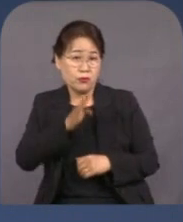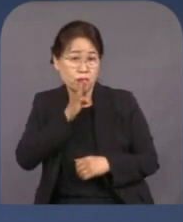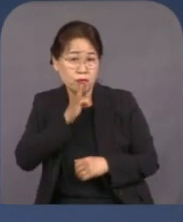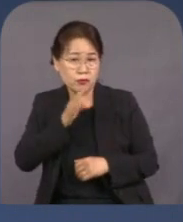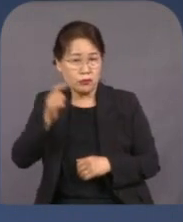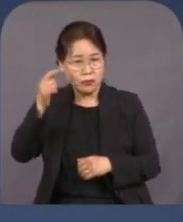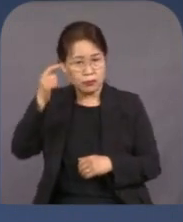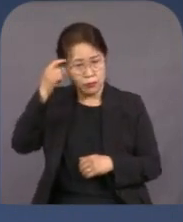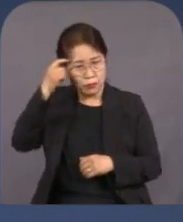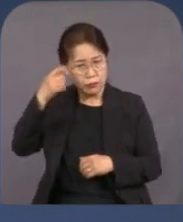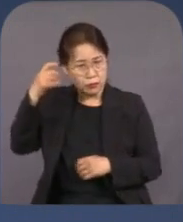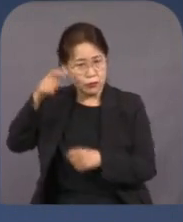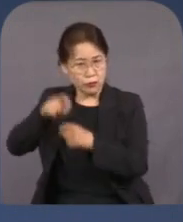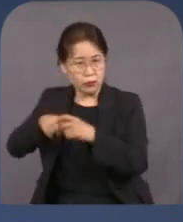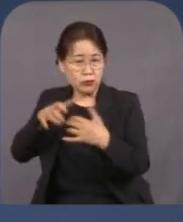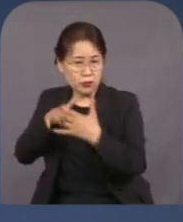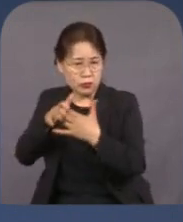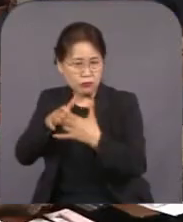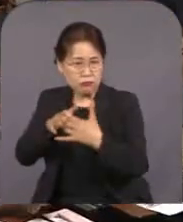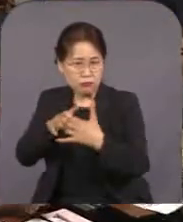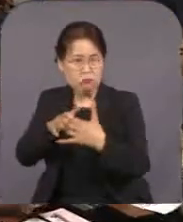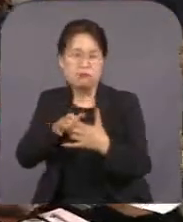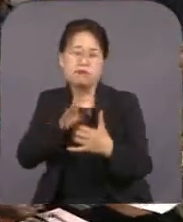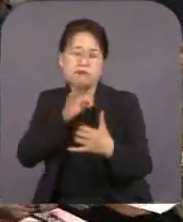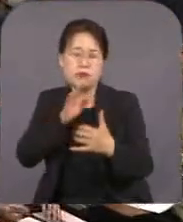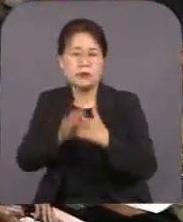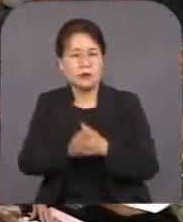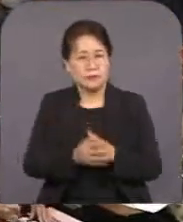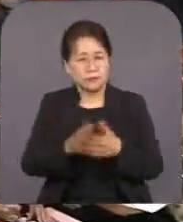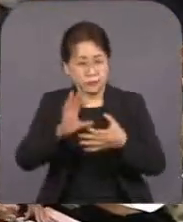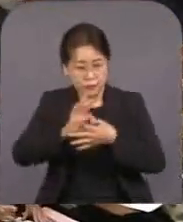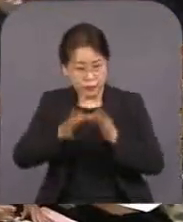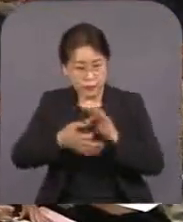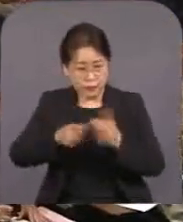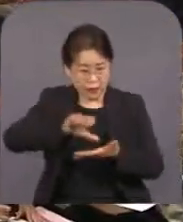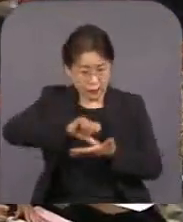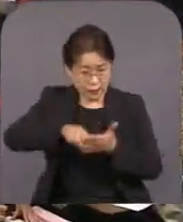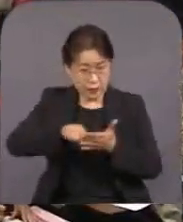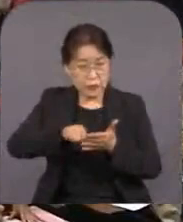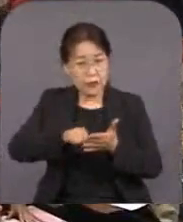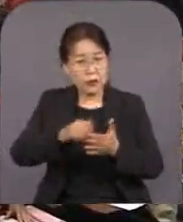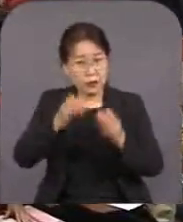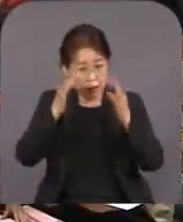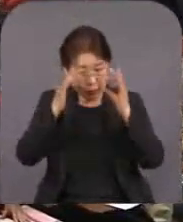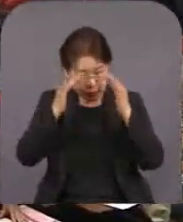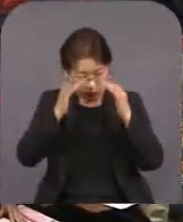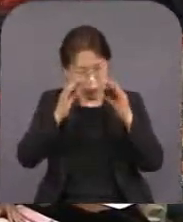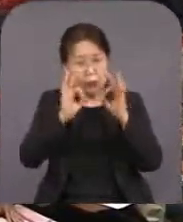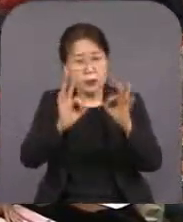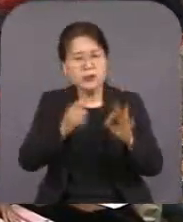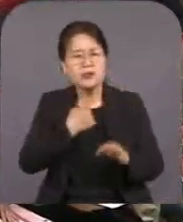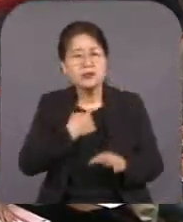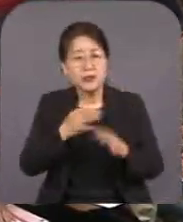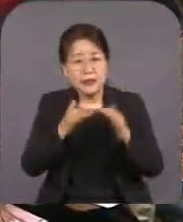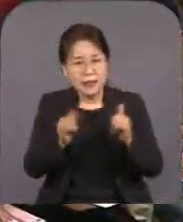실전이고 실제입니다 올림픽 레슬링 경기를 관전해 보신 분은 알겠지만이